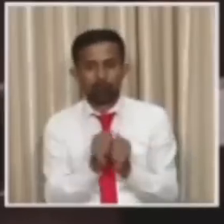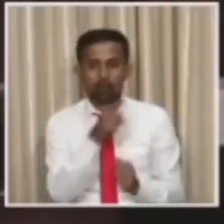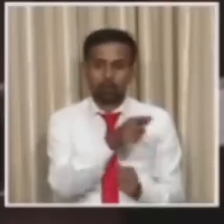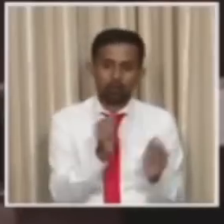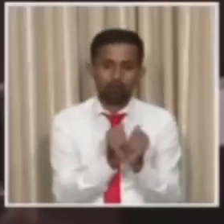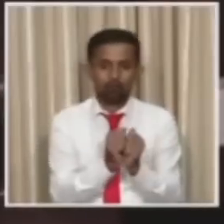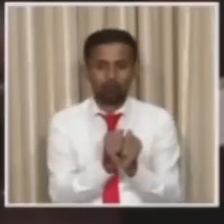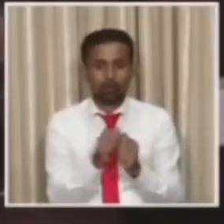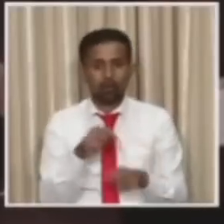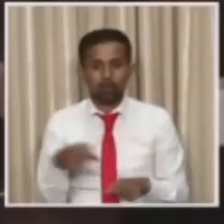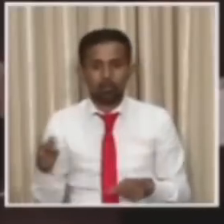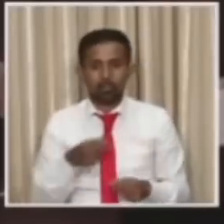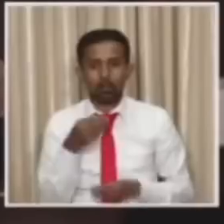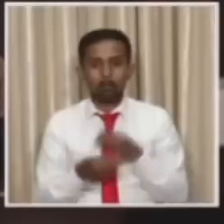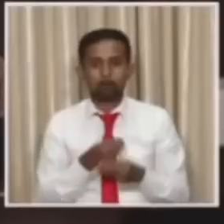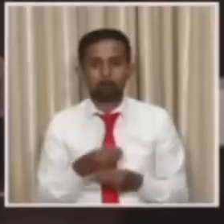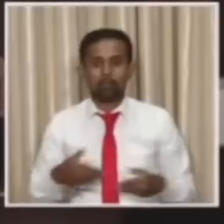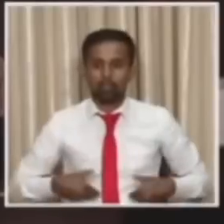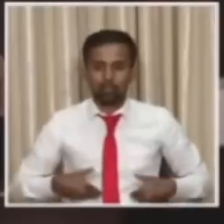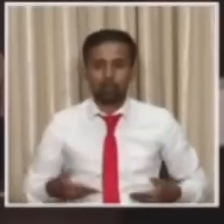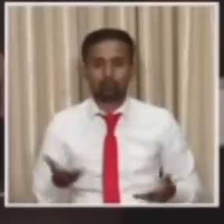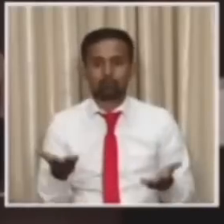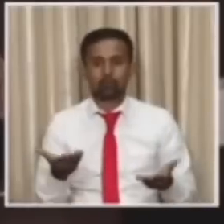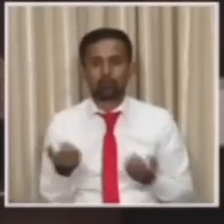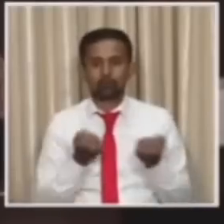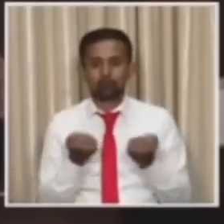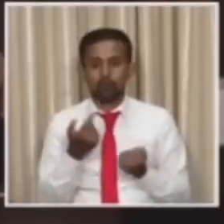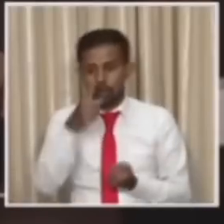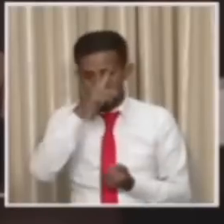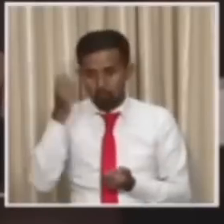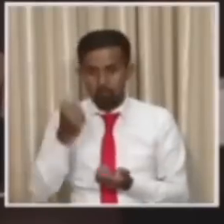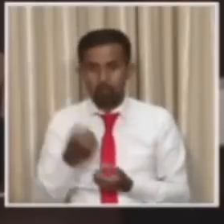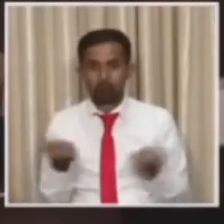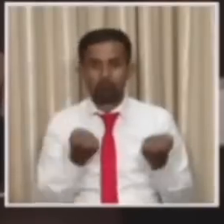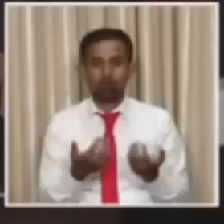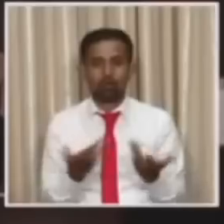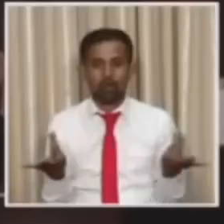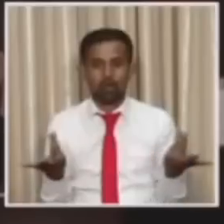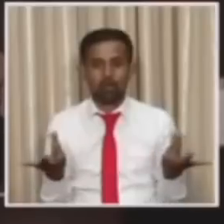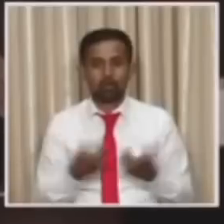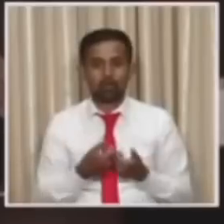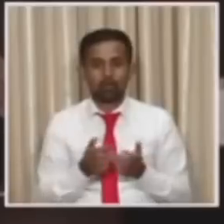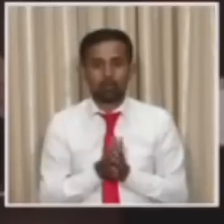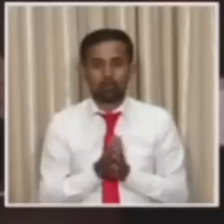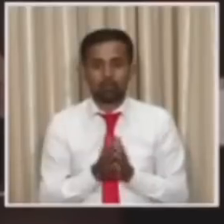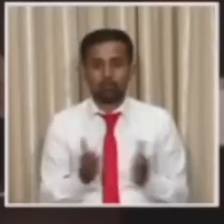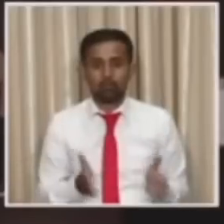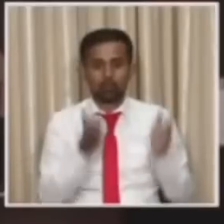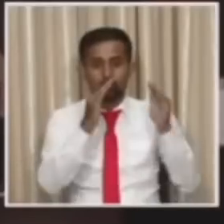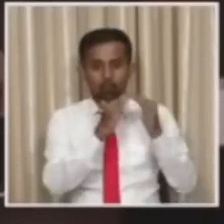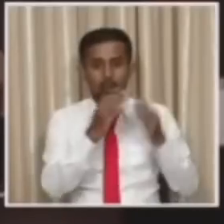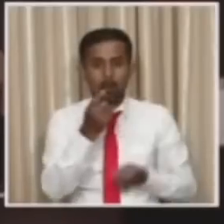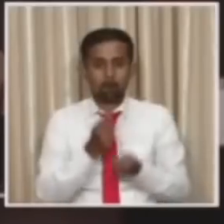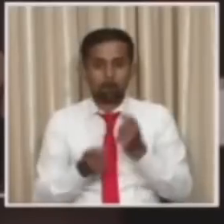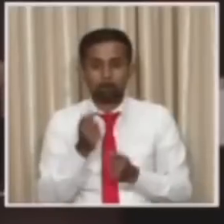හැබැයි අද වෙනතුරු ව්‍යවසායකයා බඩගින්නේ වාහන ලීසින් ගත්ත වාහන නැති වෙලා තමන් බිල්ඩින් එකක් අරගෙන බිස්නස් එකක්